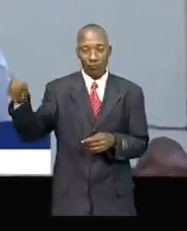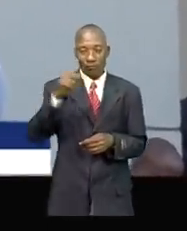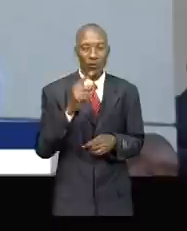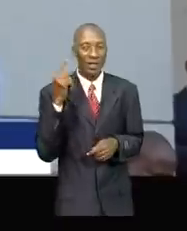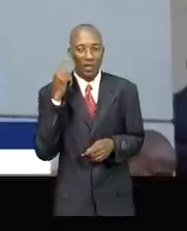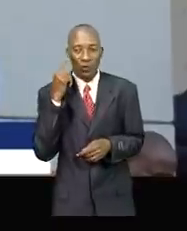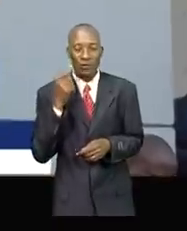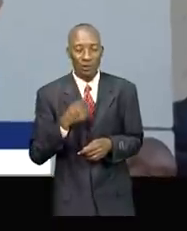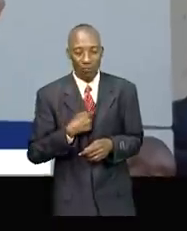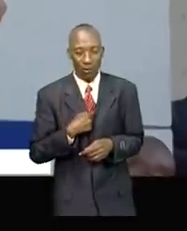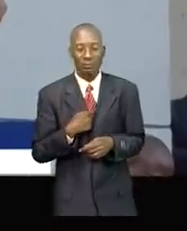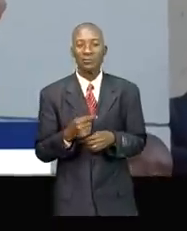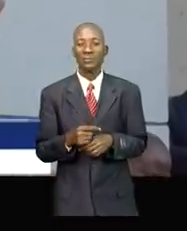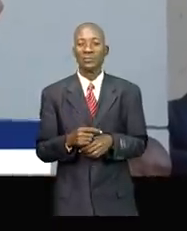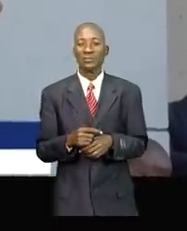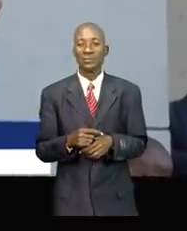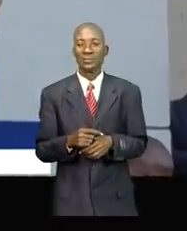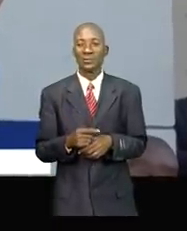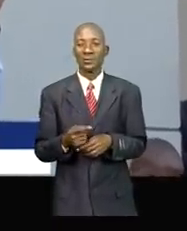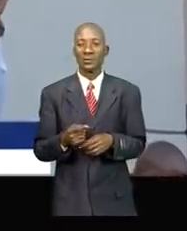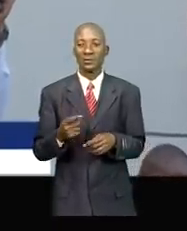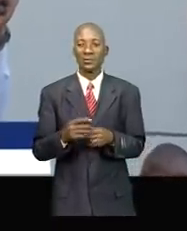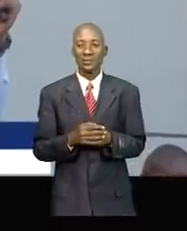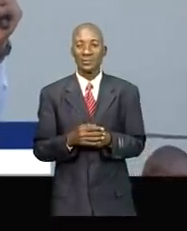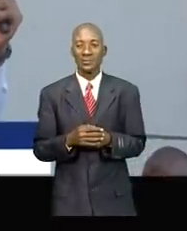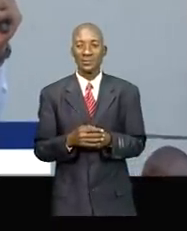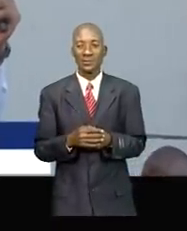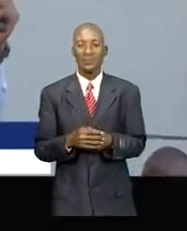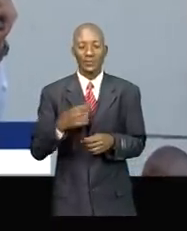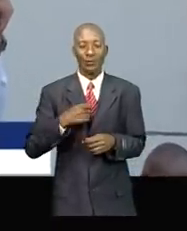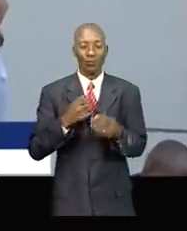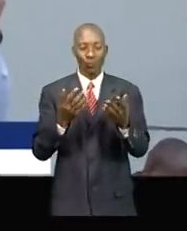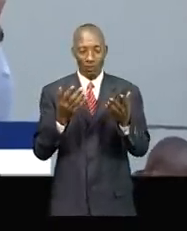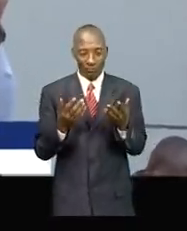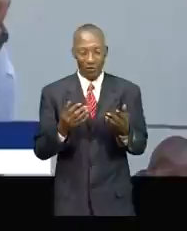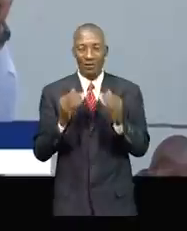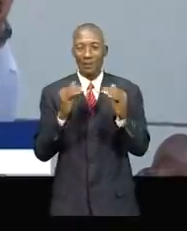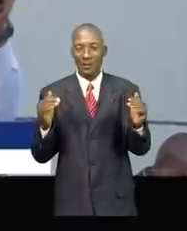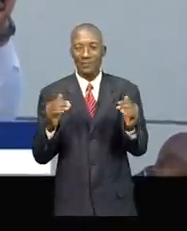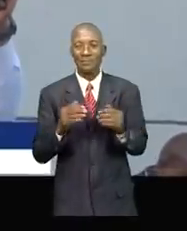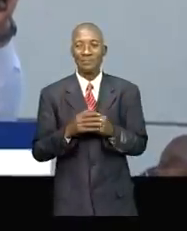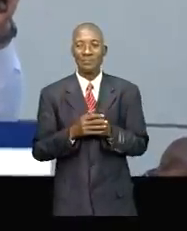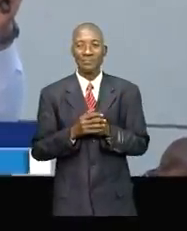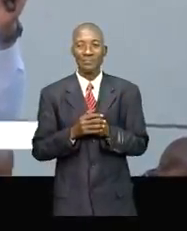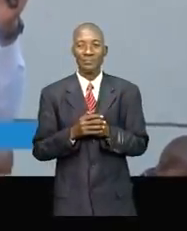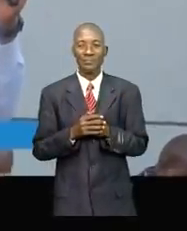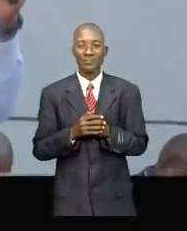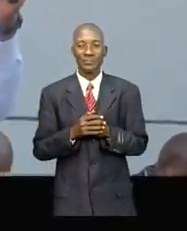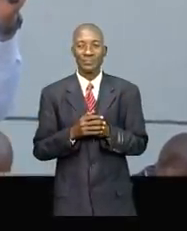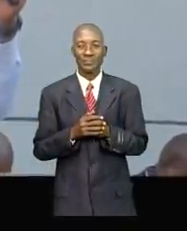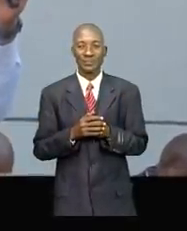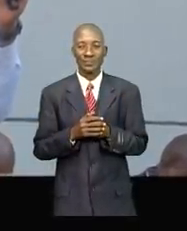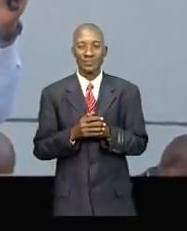pour savoir pourquoi vous êtes dehors, pourquoi vous grévez. Et j'ai obtenu